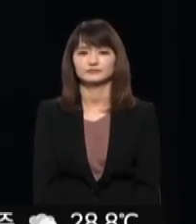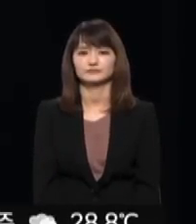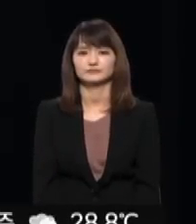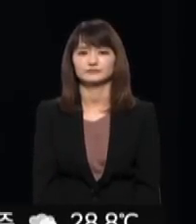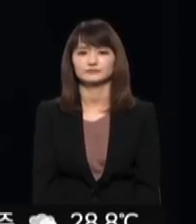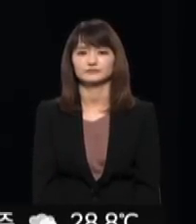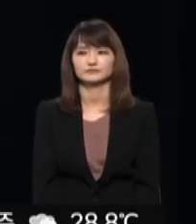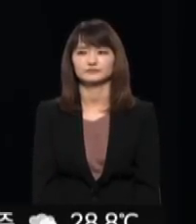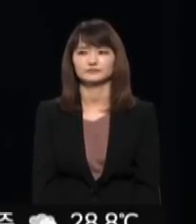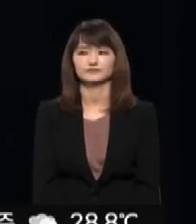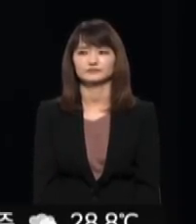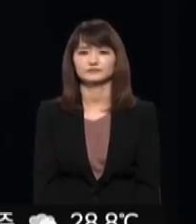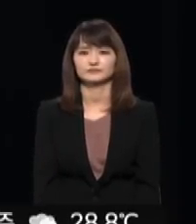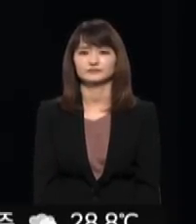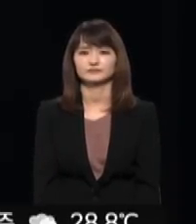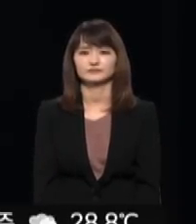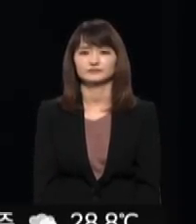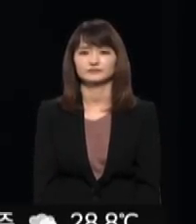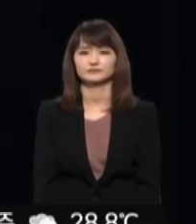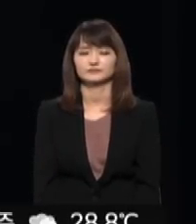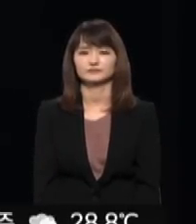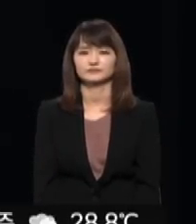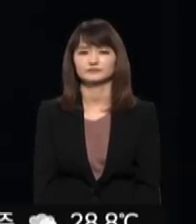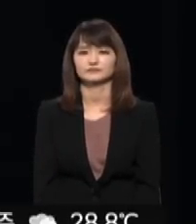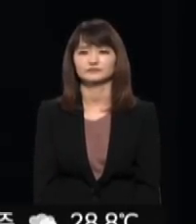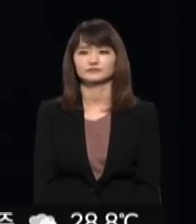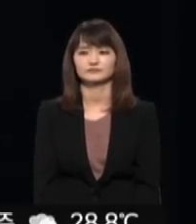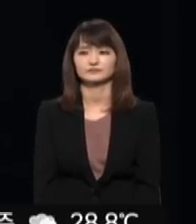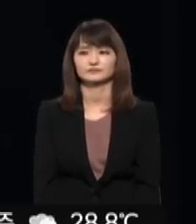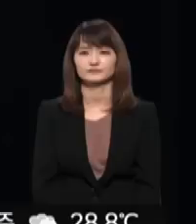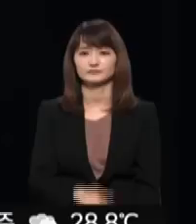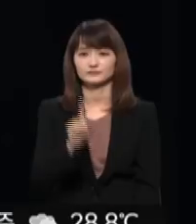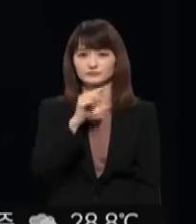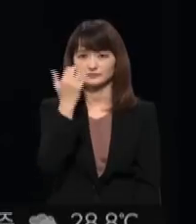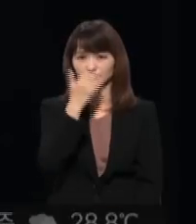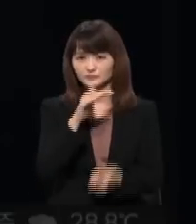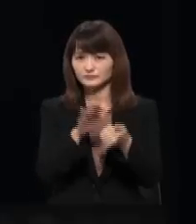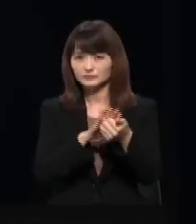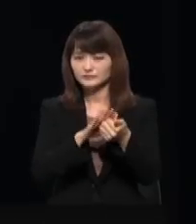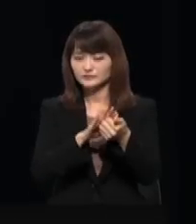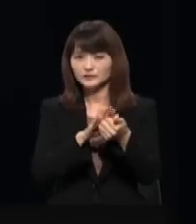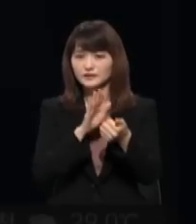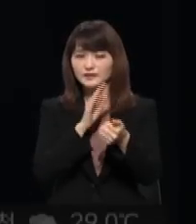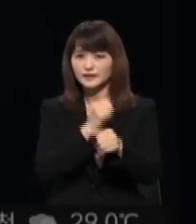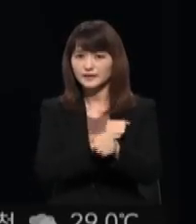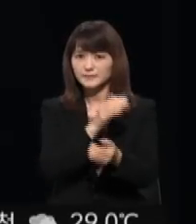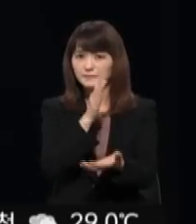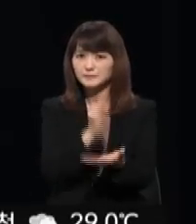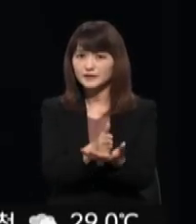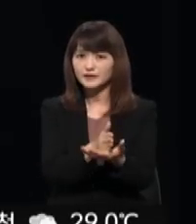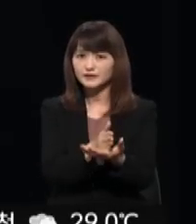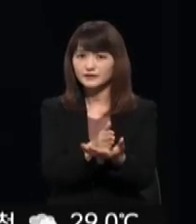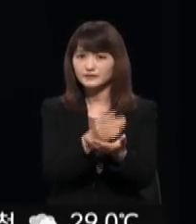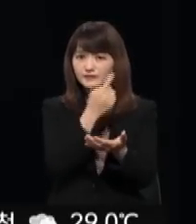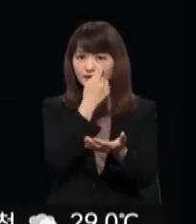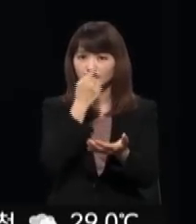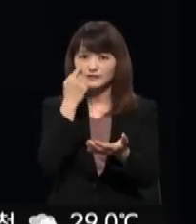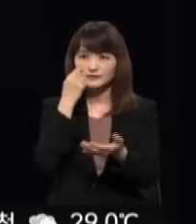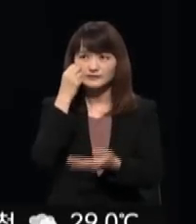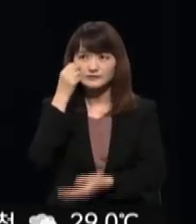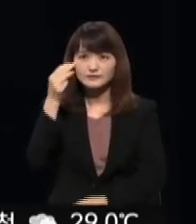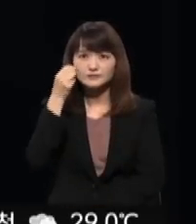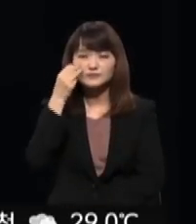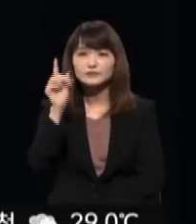j와 아이가 번갈아 있는 아이디를 쓰시는 분이 무슨 접대 여부를 밝히는데 일곱 달 8달씩 걸리냐